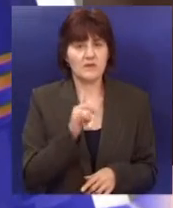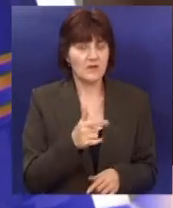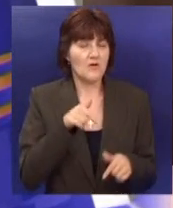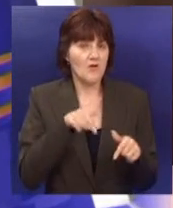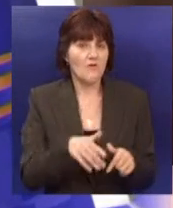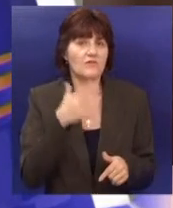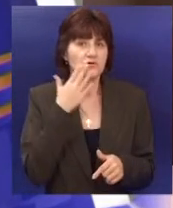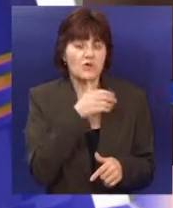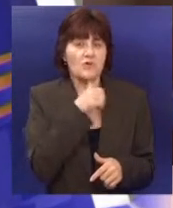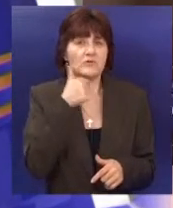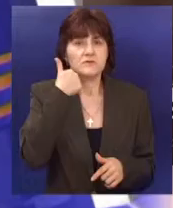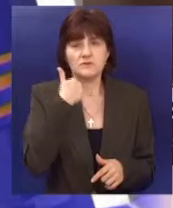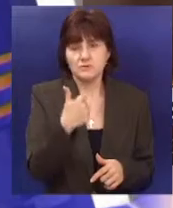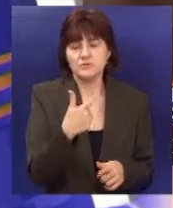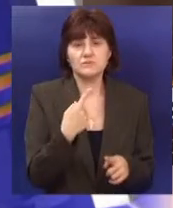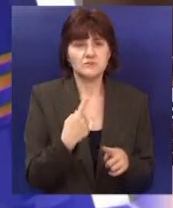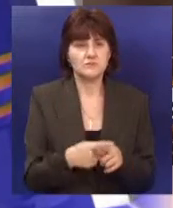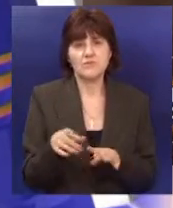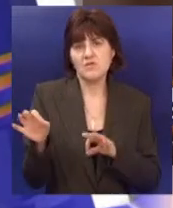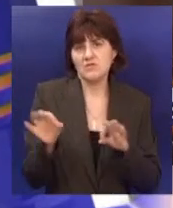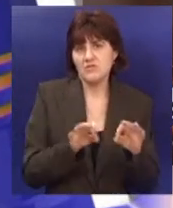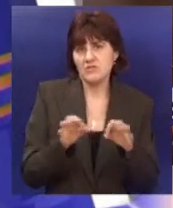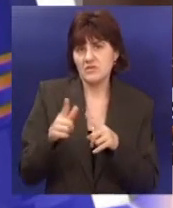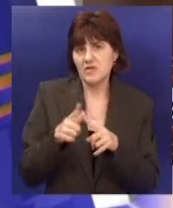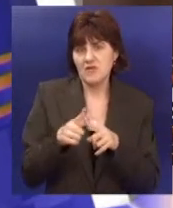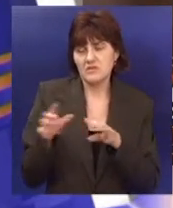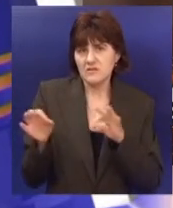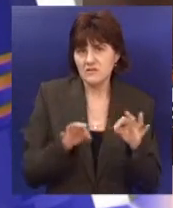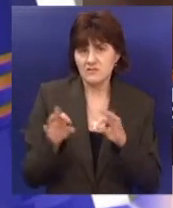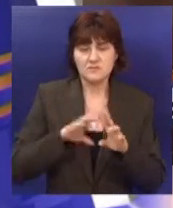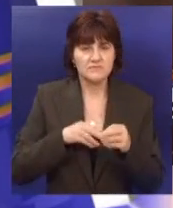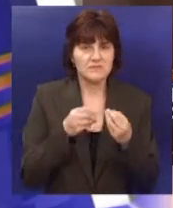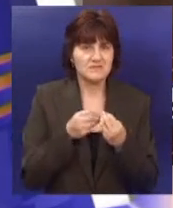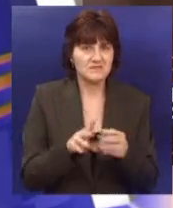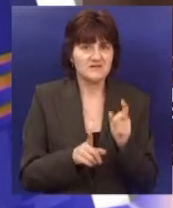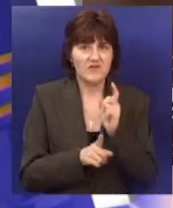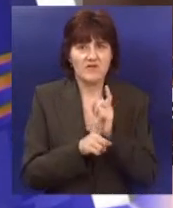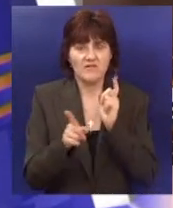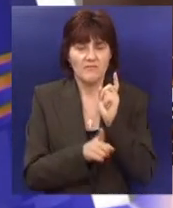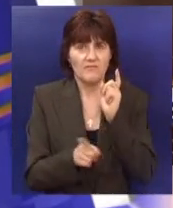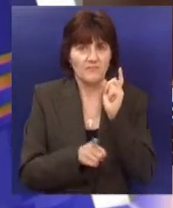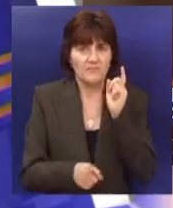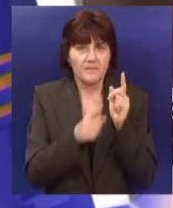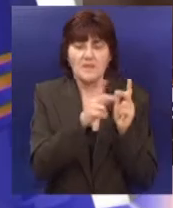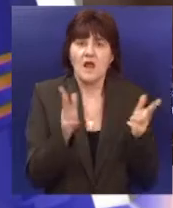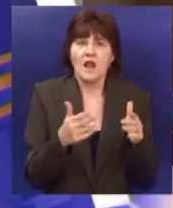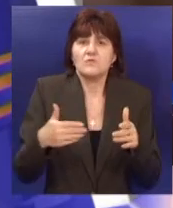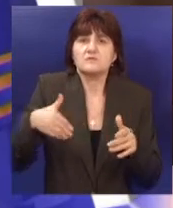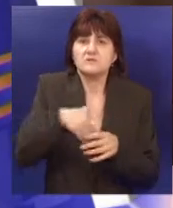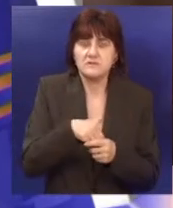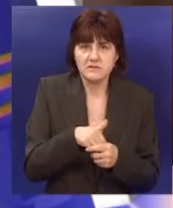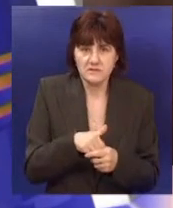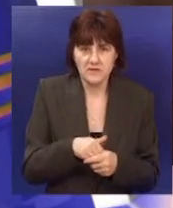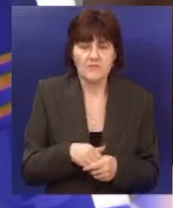školu, Politehnička škola, što se tiče tehničkih smerova sam upućen. Tražena su zanimanja